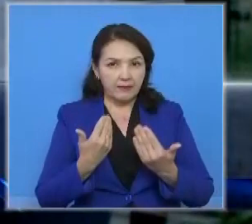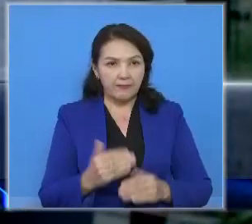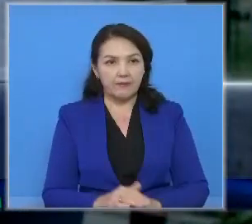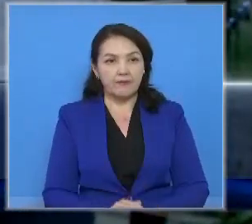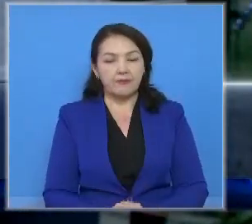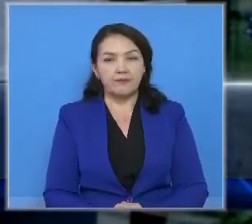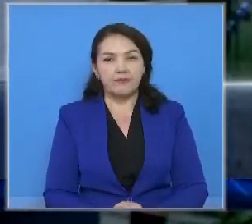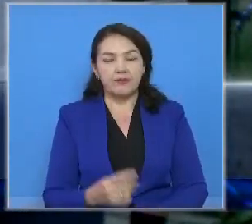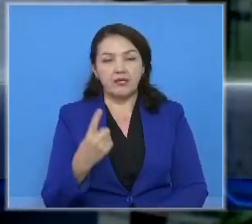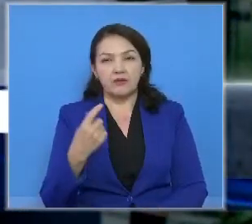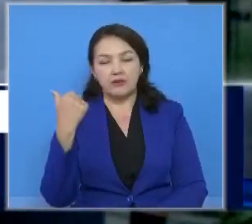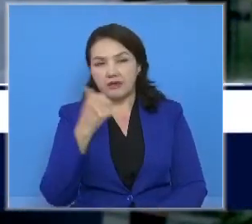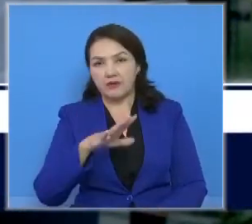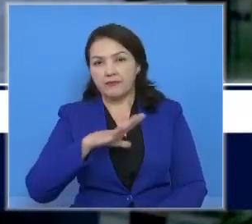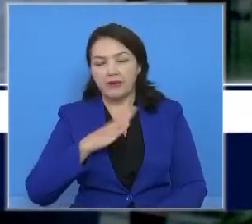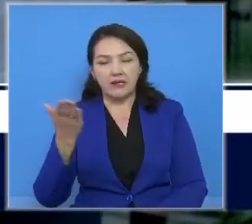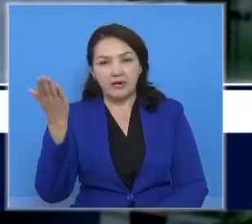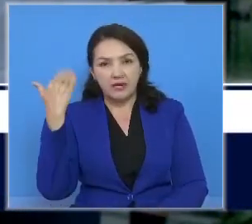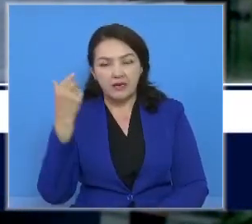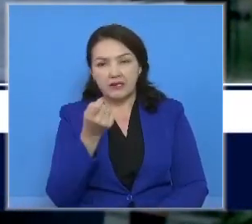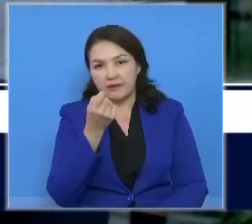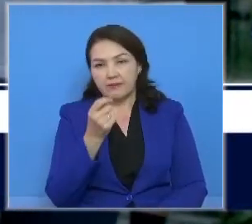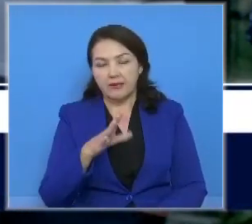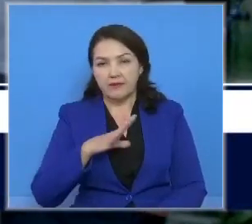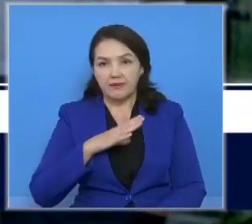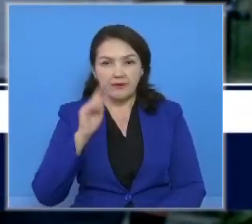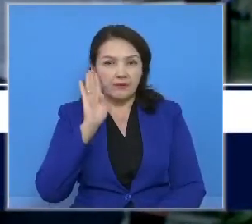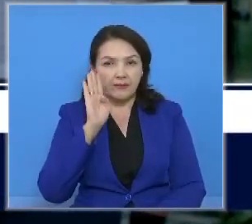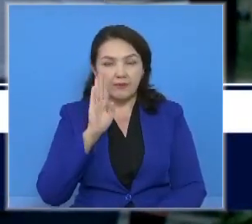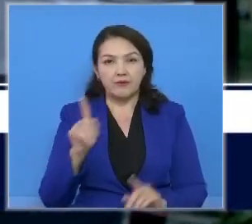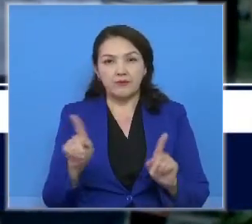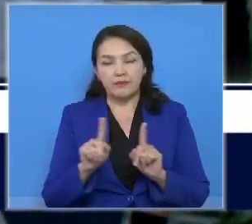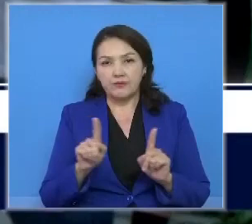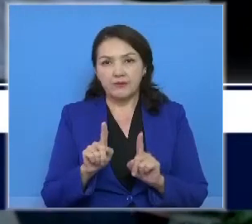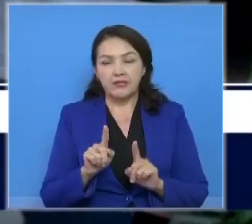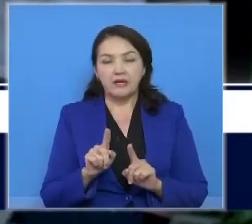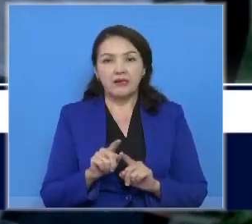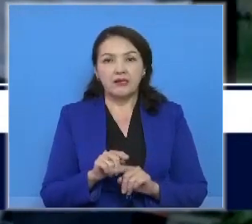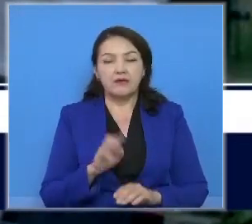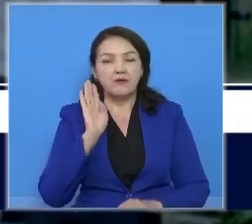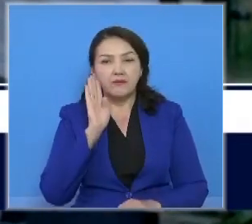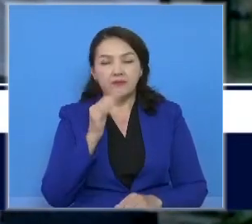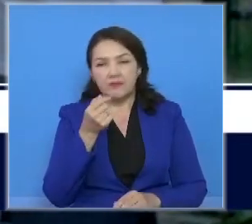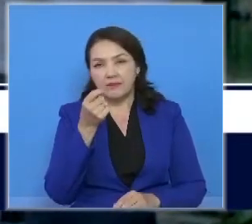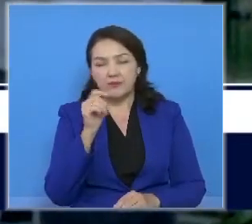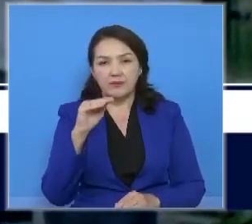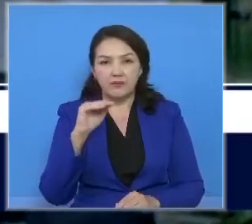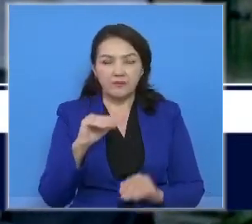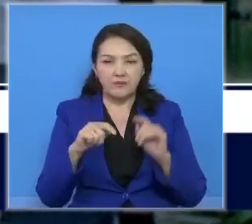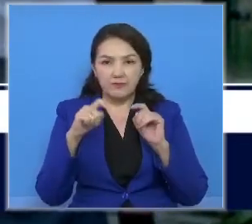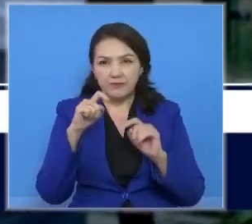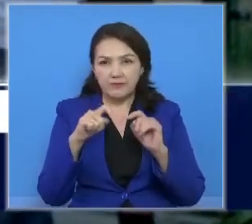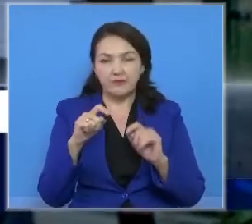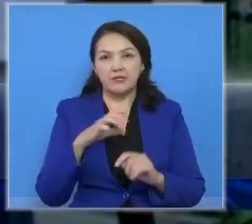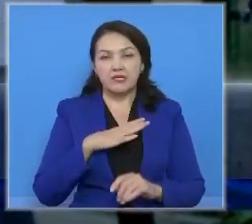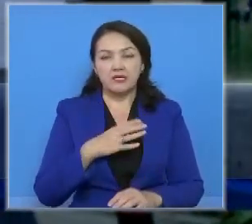Вот в течение недели было до этого так, немножко понемногу, было такое, что напора нету, что там вода,